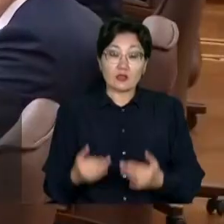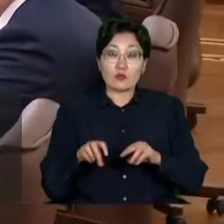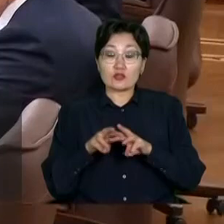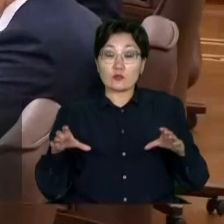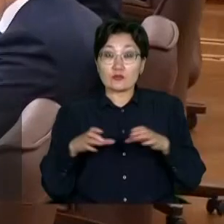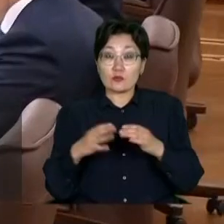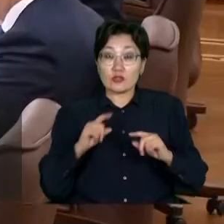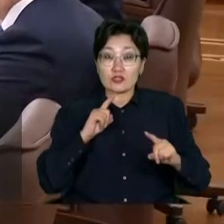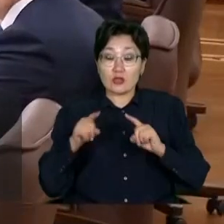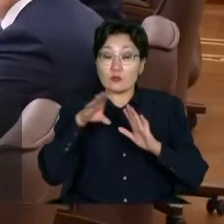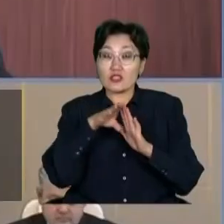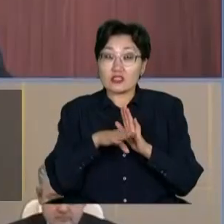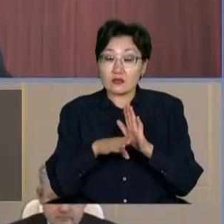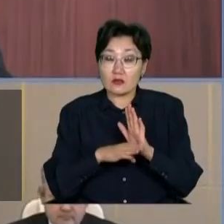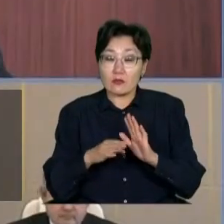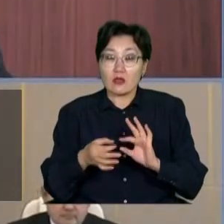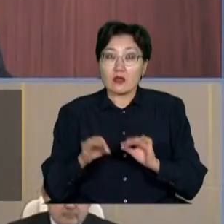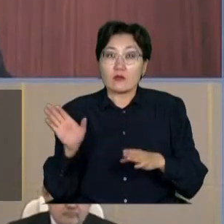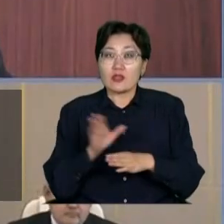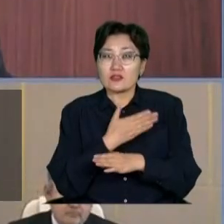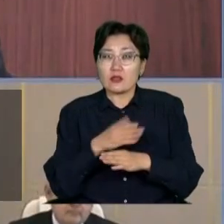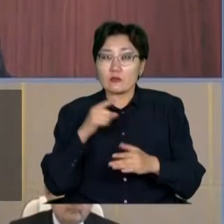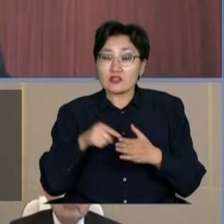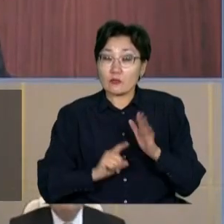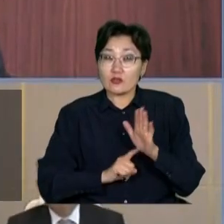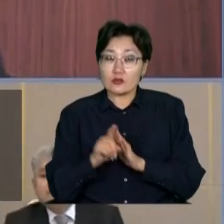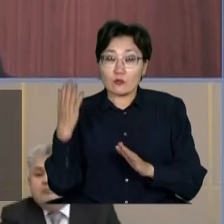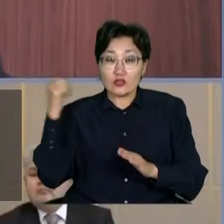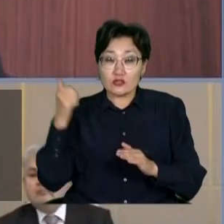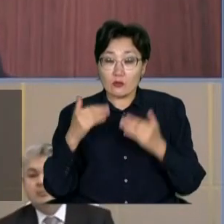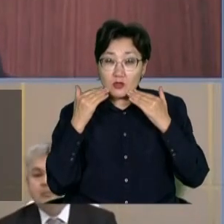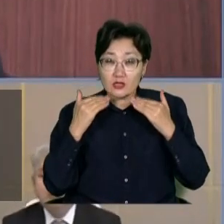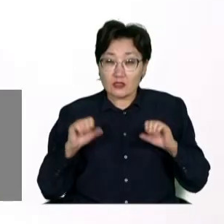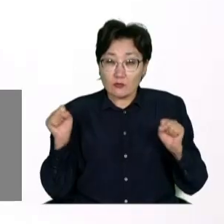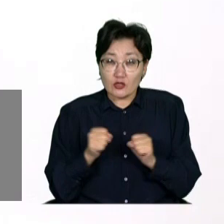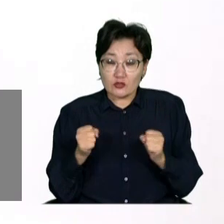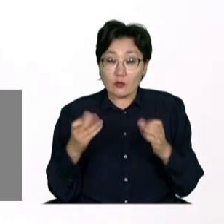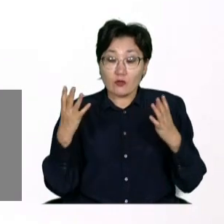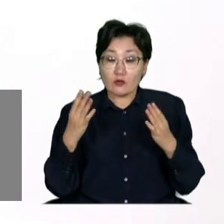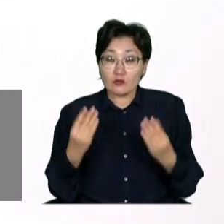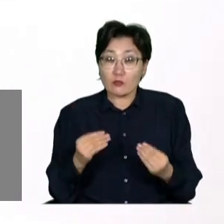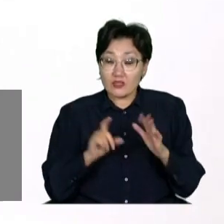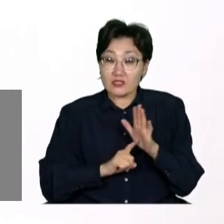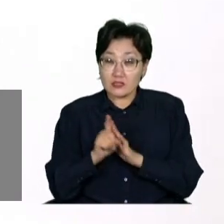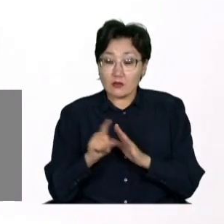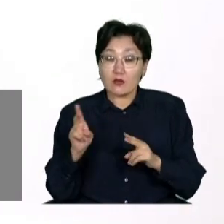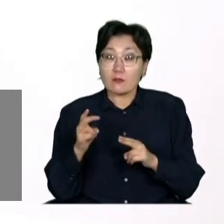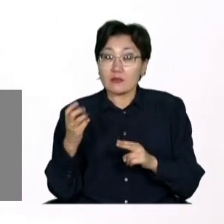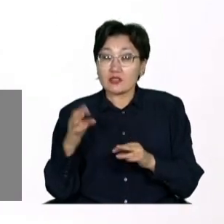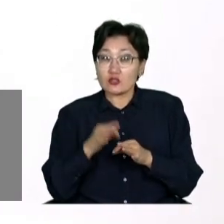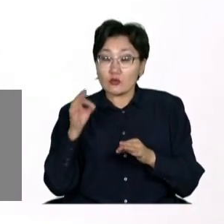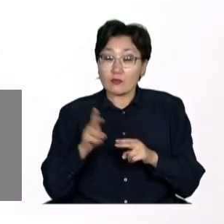Үкіметтің бүгінгі отырысы күн тәртібіндегі тыс мәселеден басталды. Өткен аптаның аяғы аяз күшіне еніп, бірнеше өңір жылусыз қалғаны белгілі.